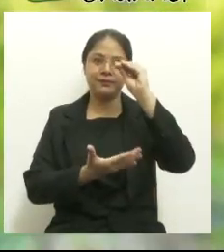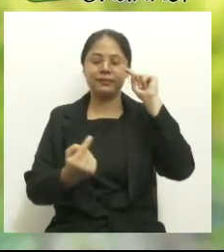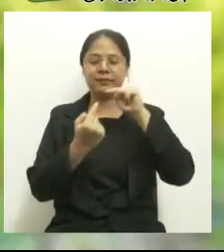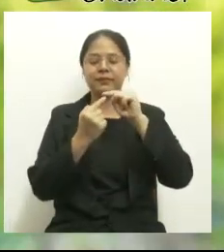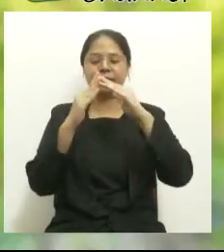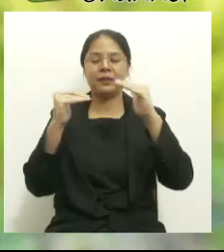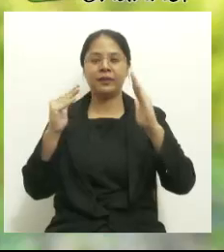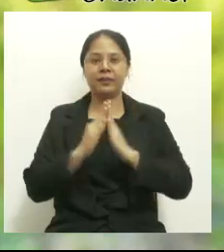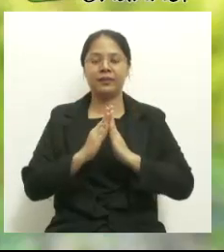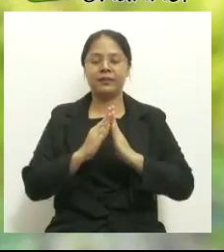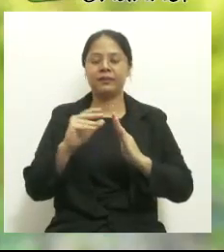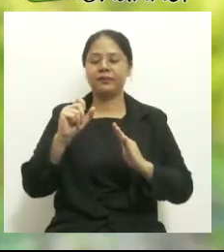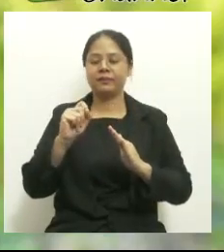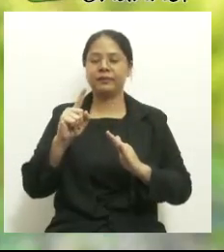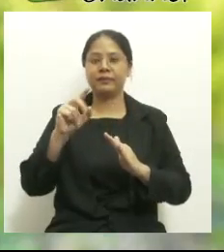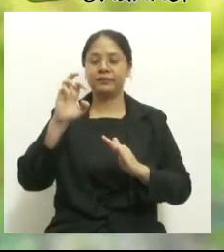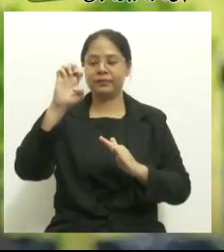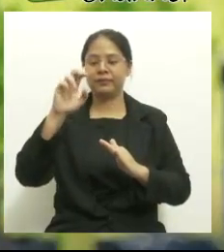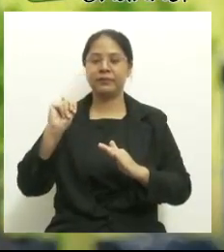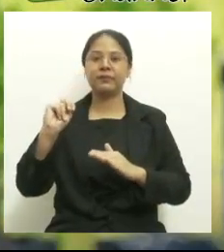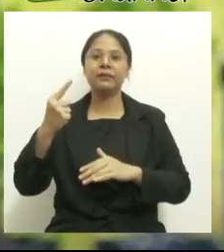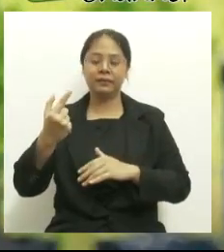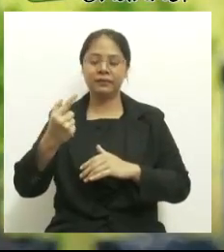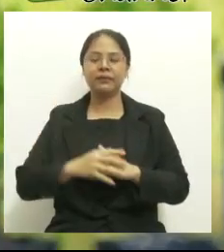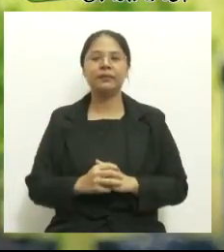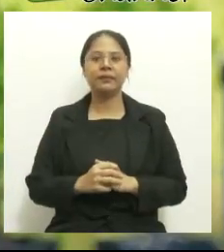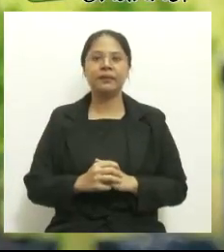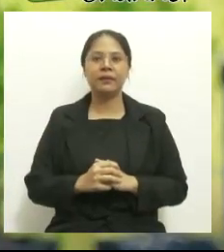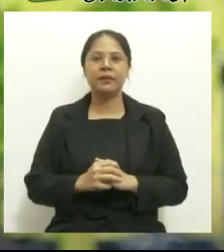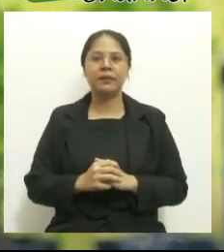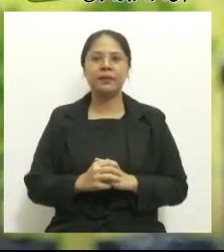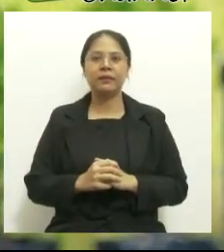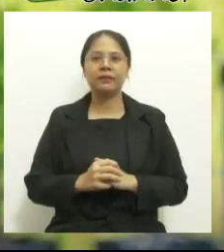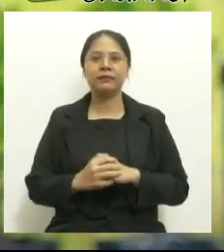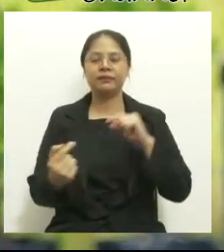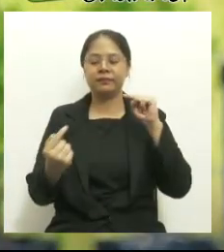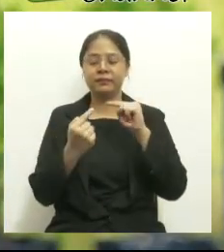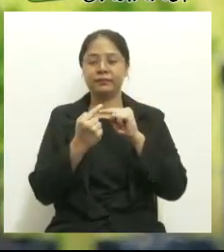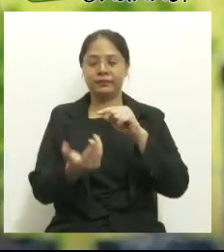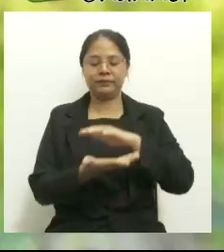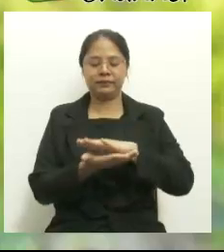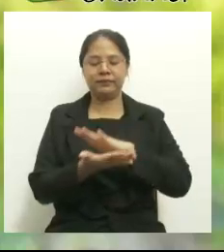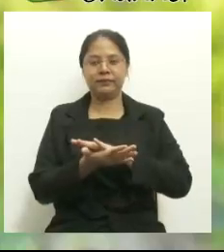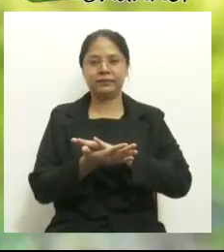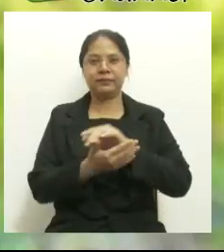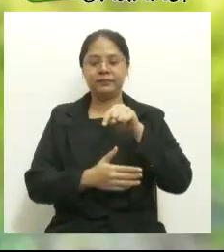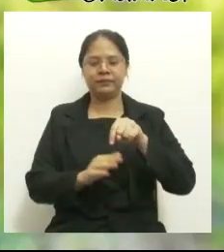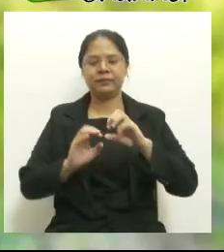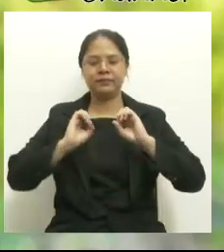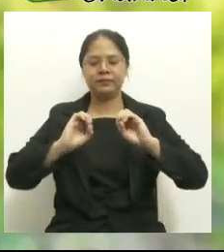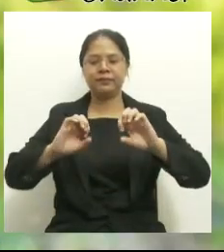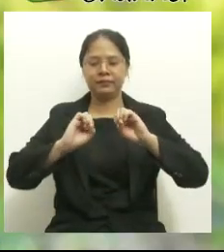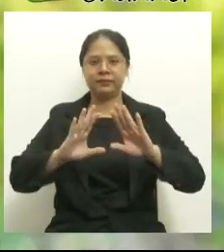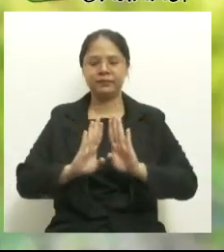ขตพื้นที่การศึกษาประถมศึกษาชัยนาทโรงเรียนบ้านหนองขุ่นมิตรภาพที่136เปิดการทำการส